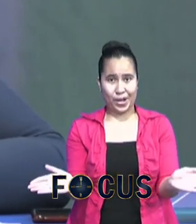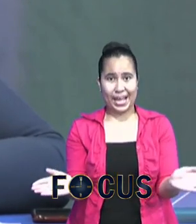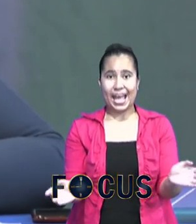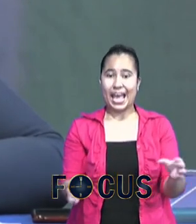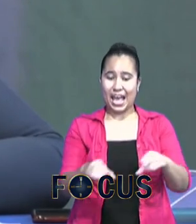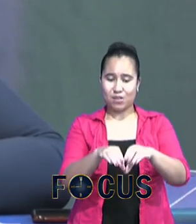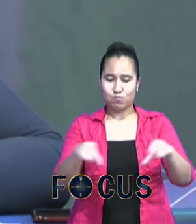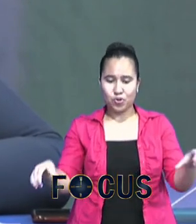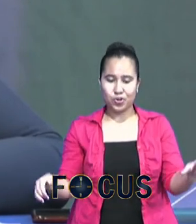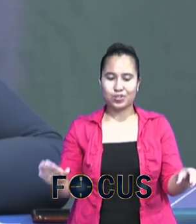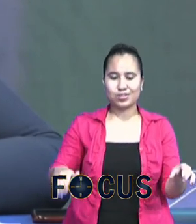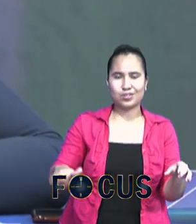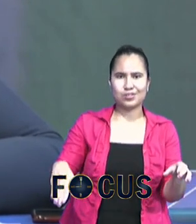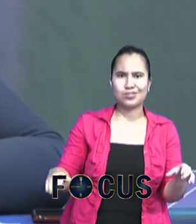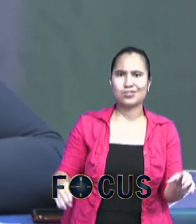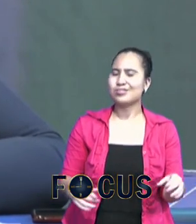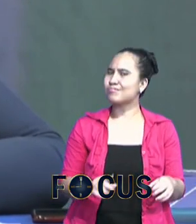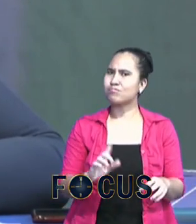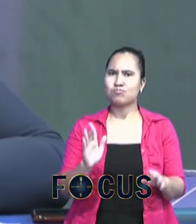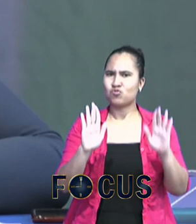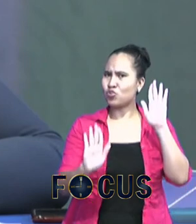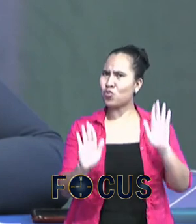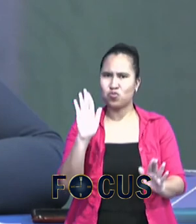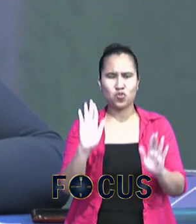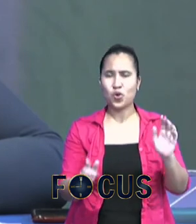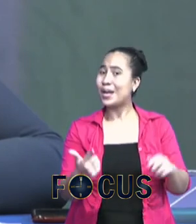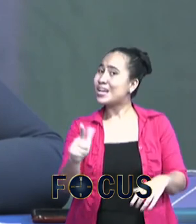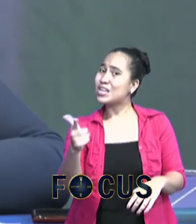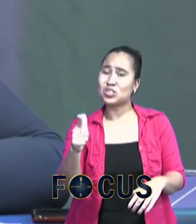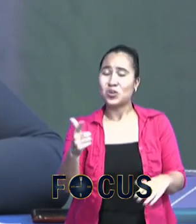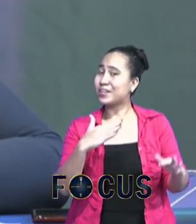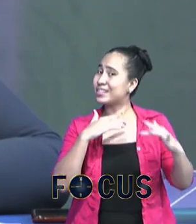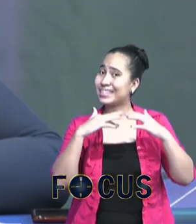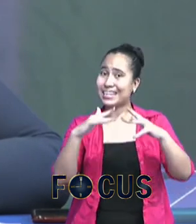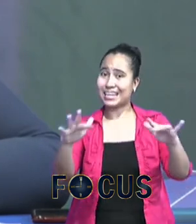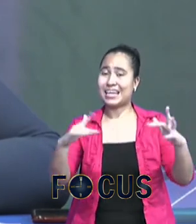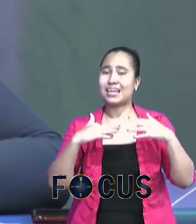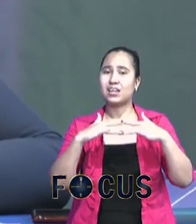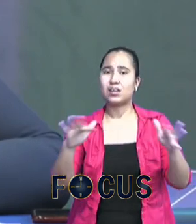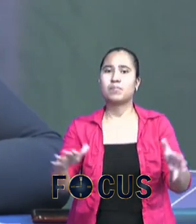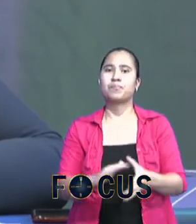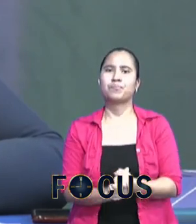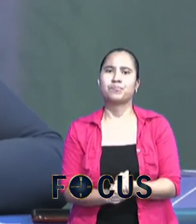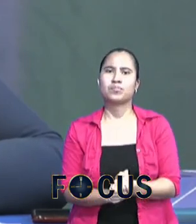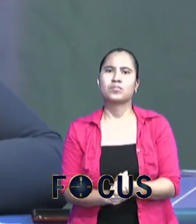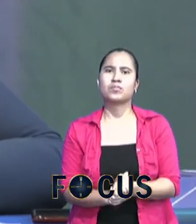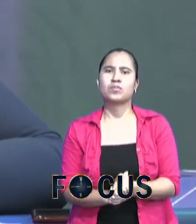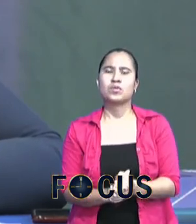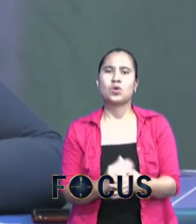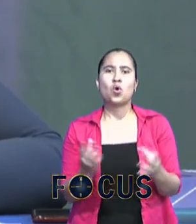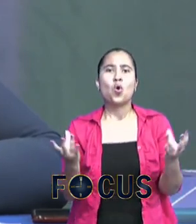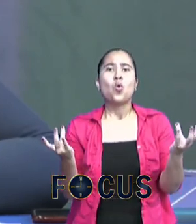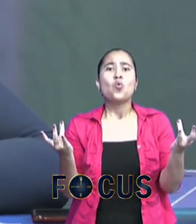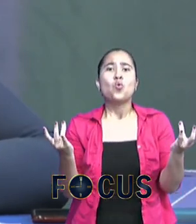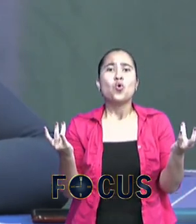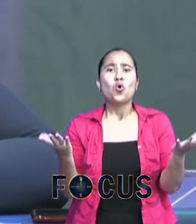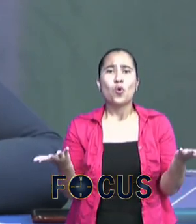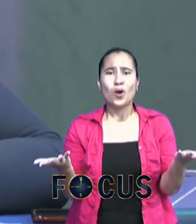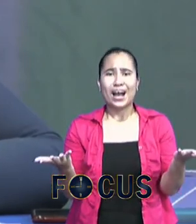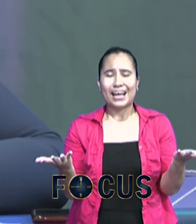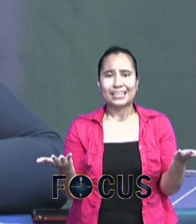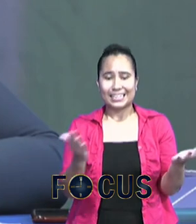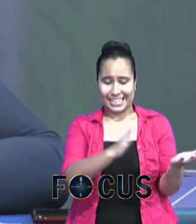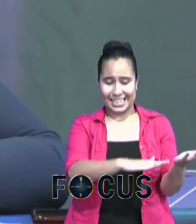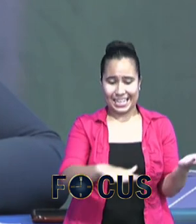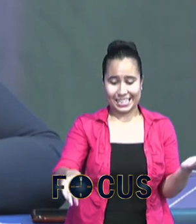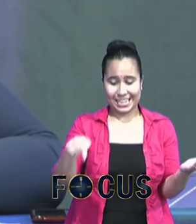is. Hoe gaan de kinderen, en dan denk ik weer nogmaals aan de kinderen bijvoorbeeld in Bokopondo of in